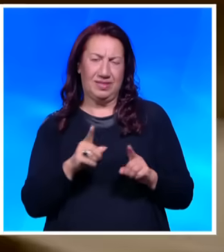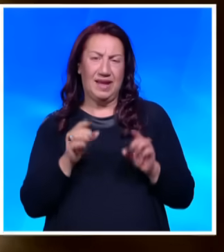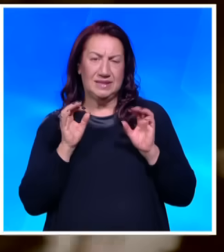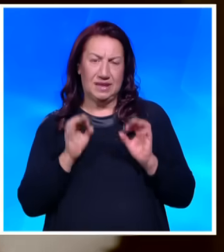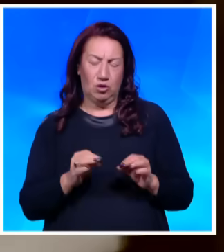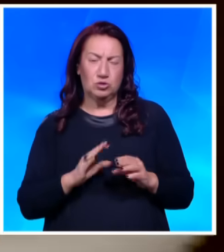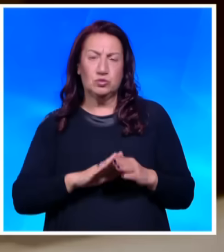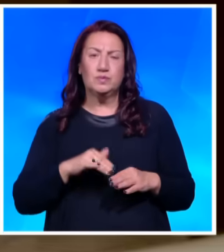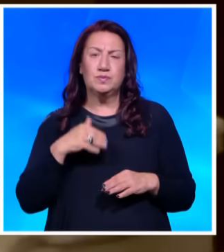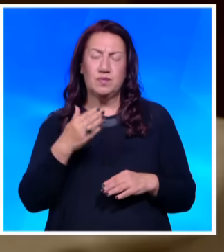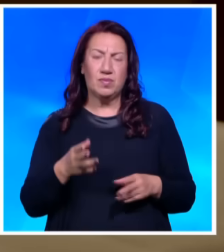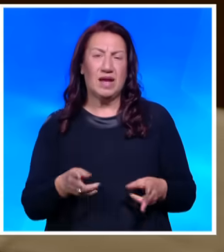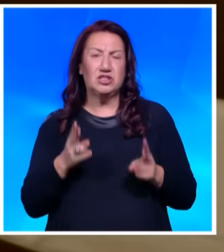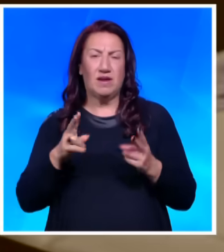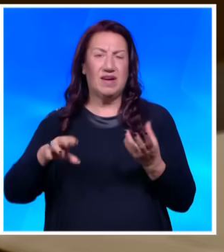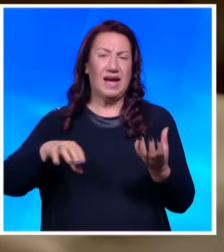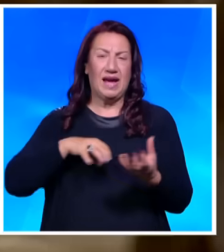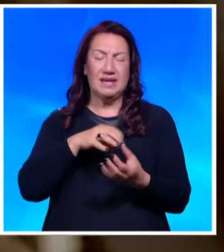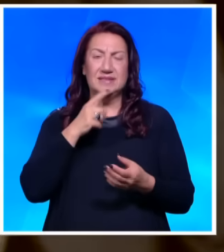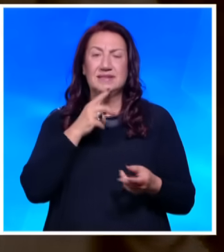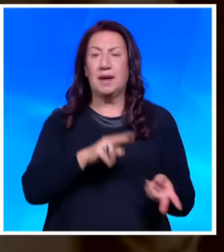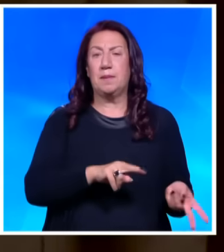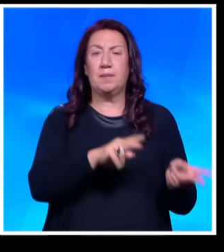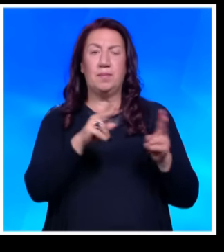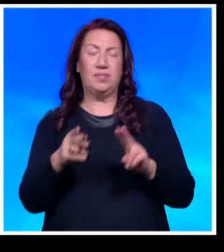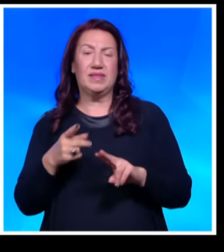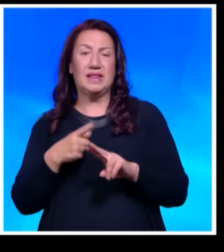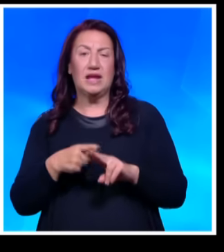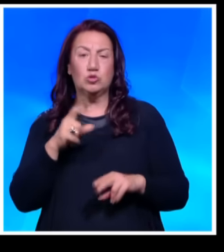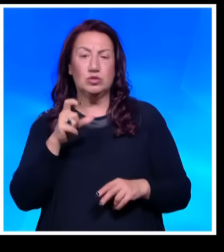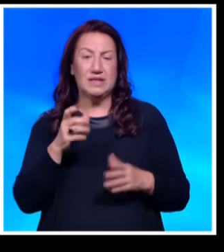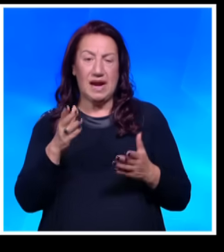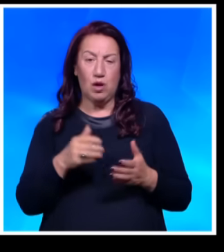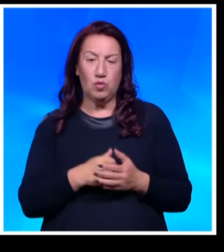на кризата, Наско Сираков придоби мажоритарния пакет акции в клуба.